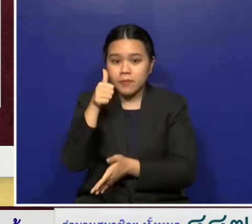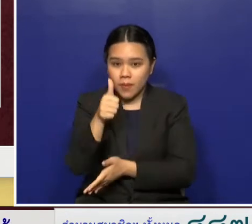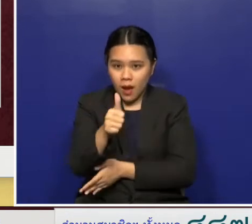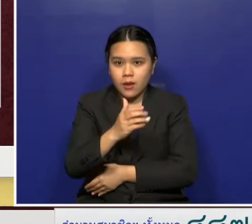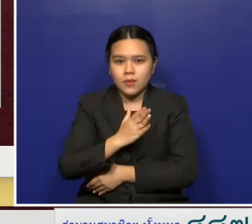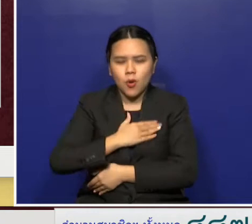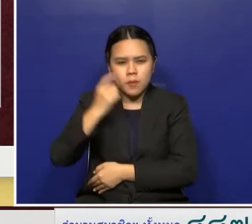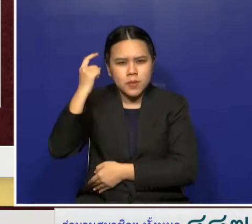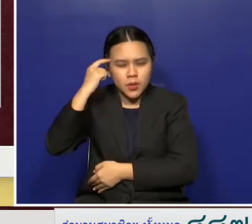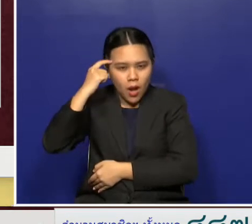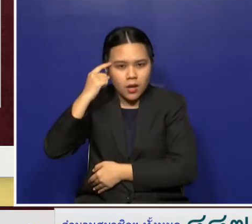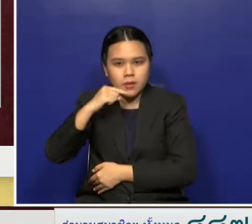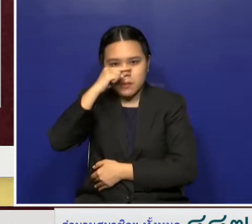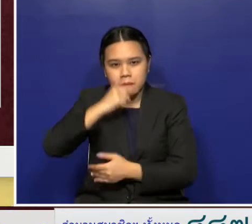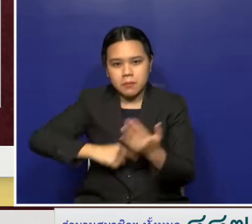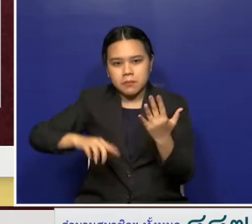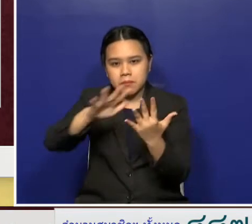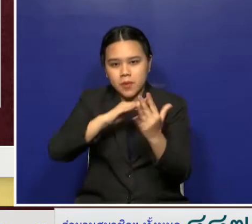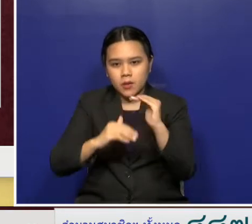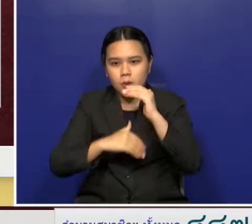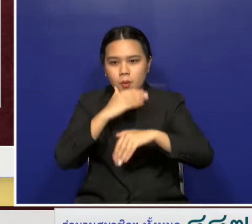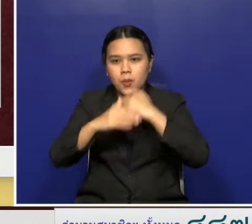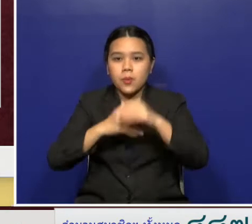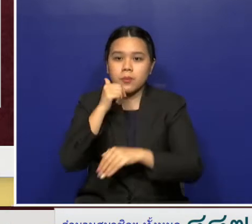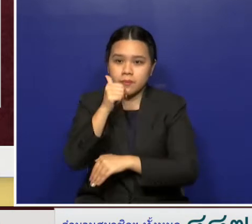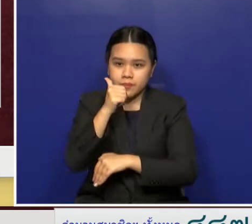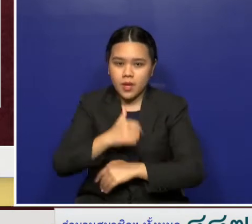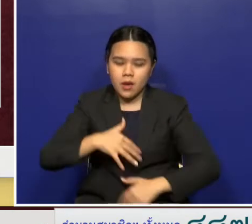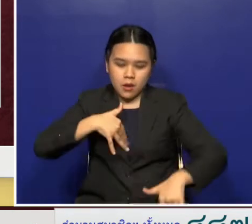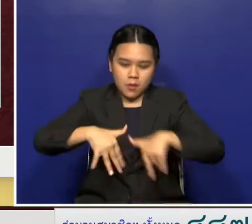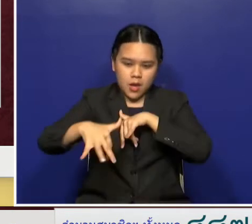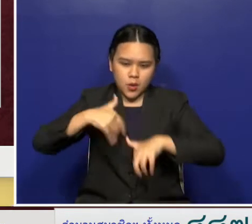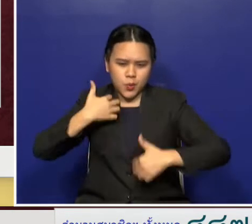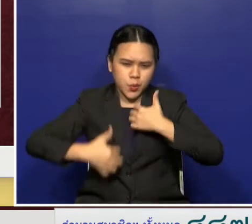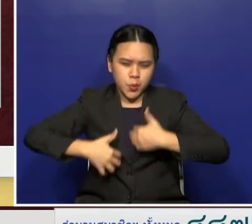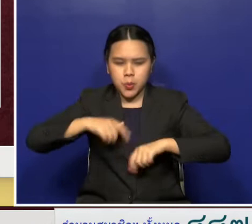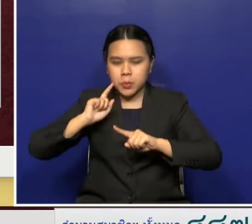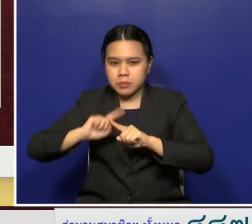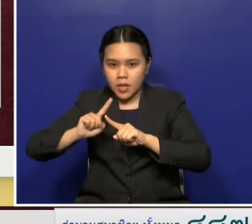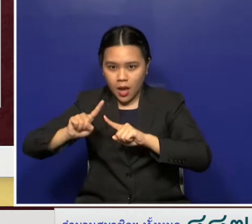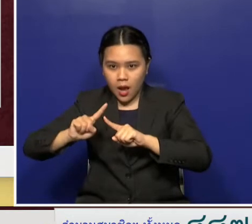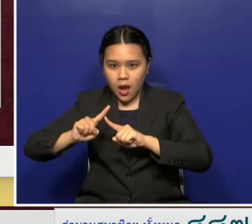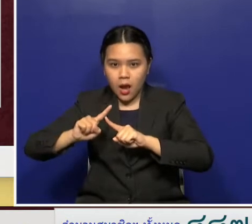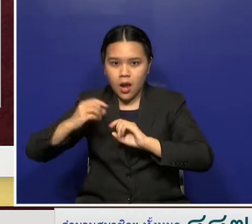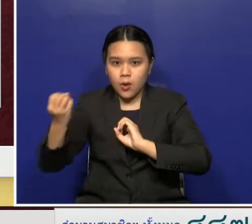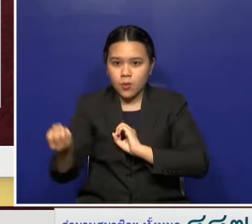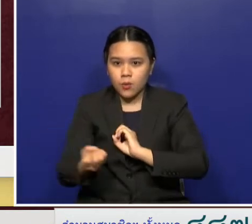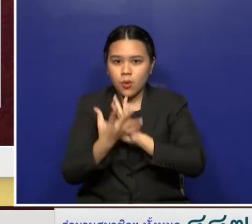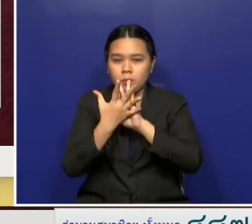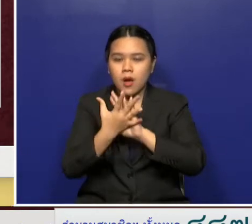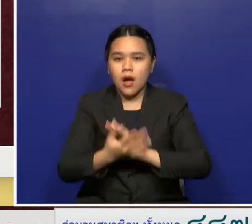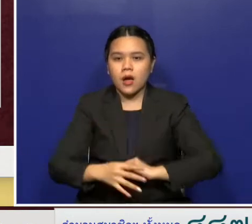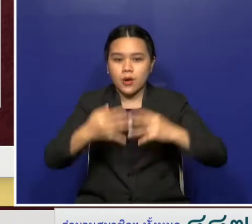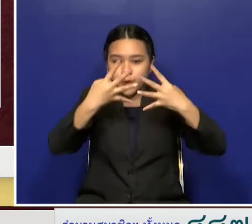ืองกจะเรินเก้าหน้าความเดร้อนกบพน้องประชาชนที่รัผกทบจากสายไฟ้าไม่นะครบทกไฟชอด